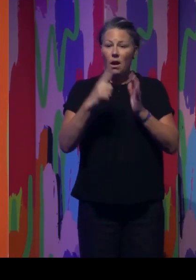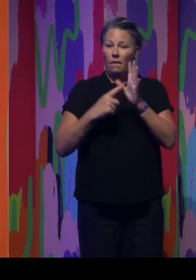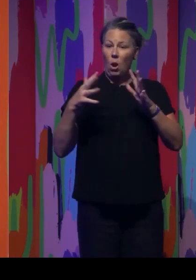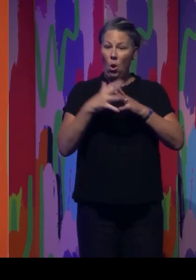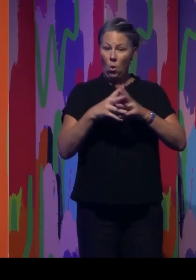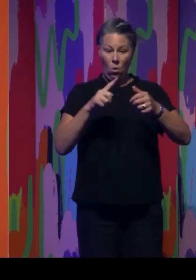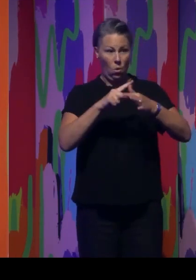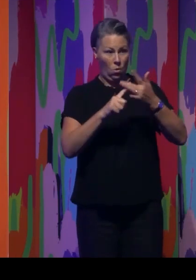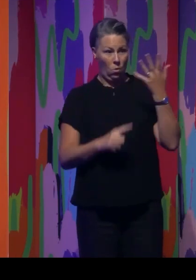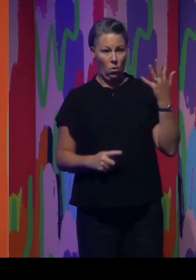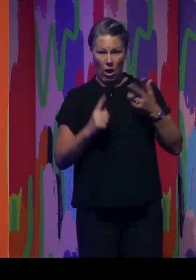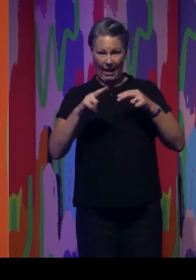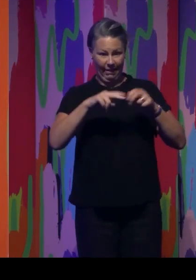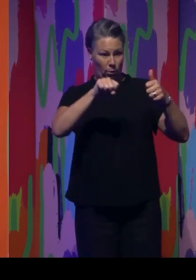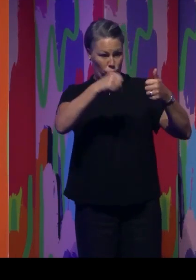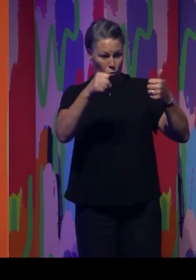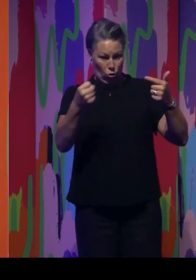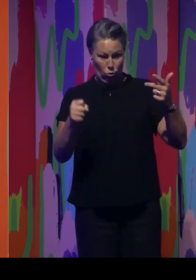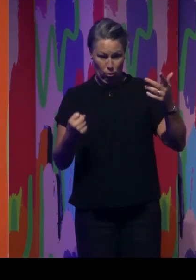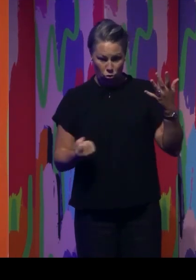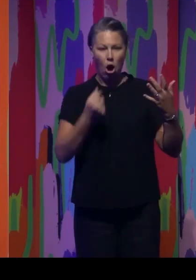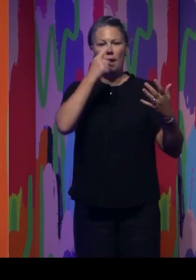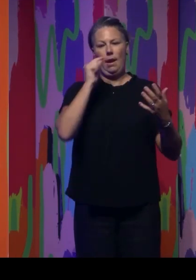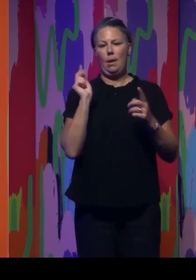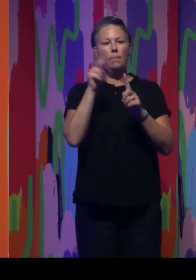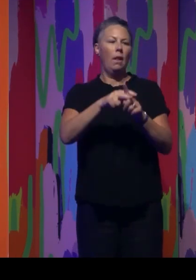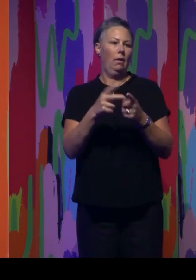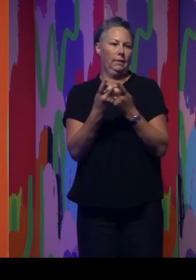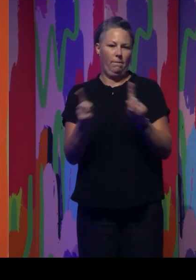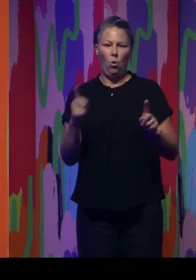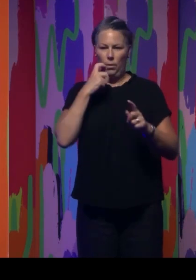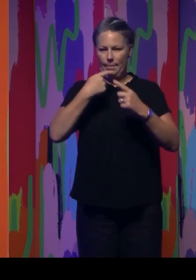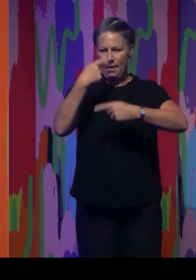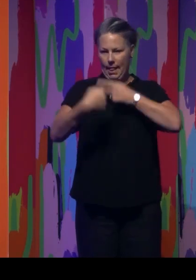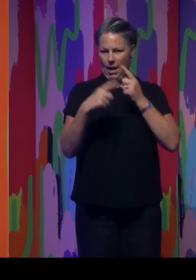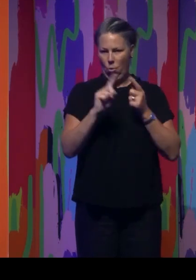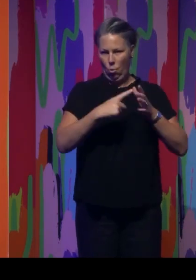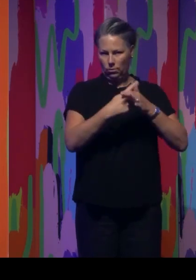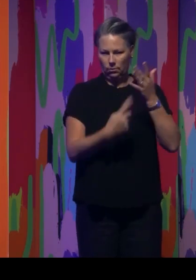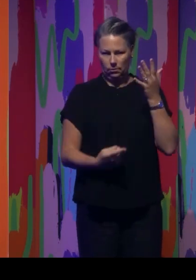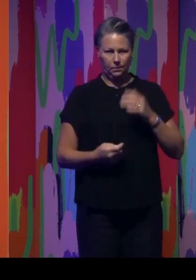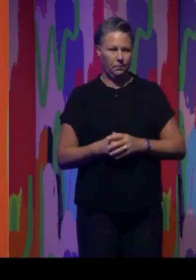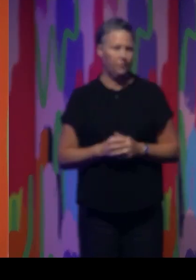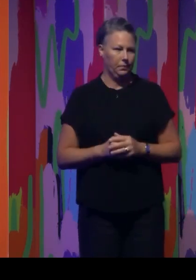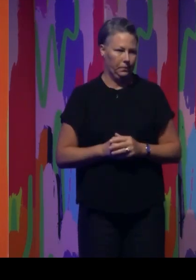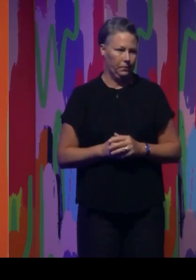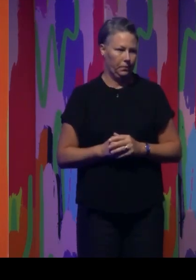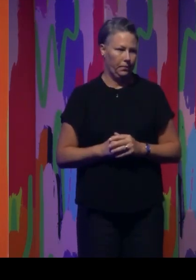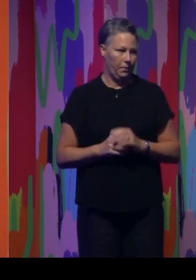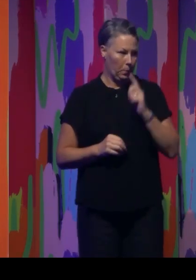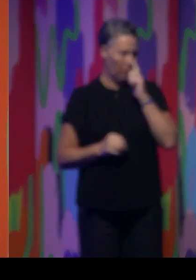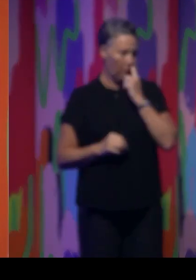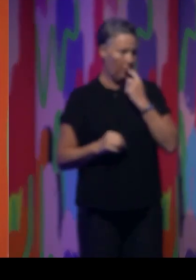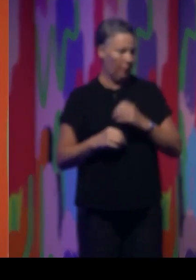আস্ক ফর এ ডিভোর্স পাঁচটা ধারার ভিতর দুটো ধারাতেই পাঁচের এ এবং পাঁচের সি তে পাঁচের এ তে আমরা দেখি